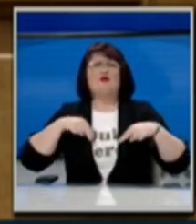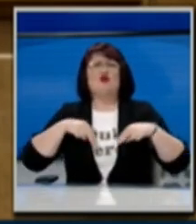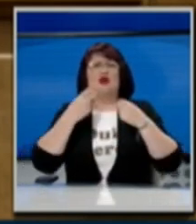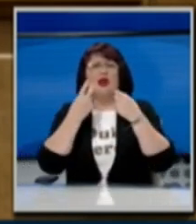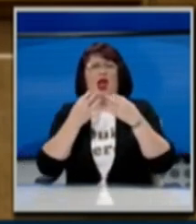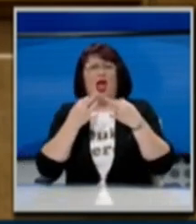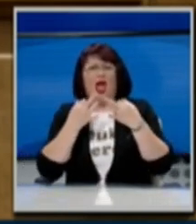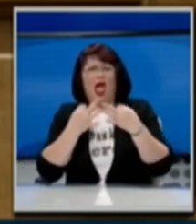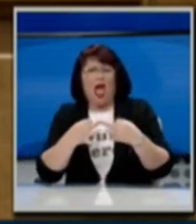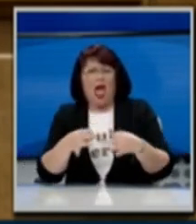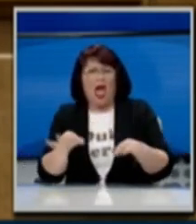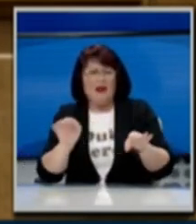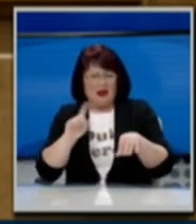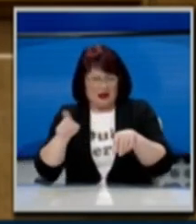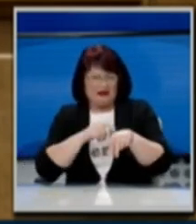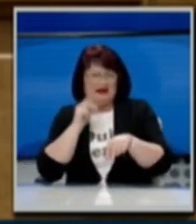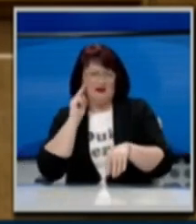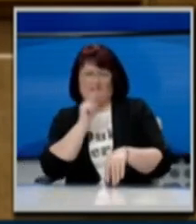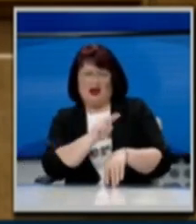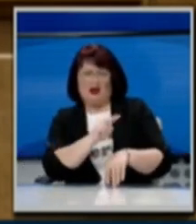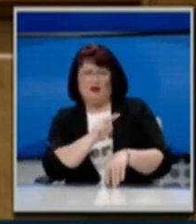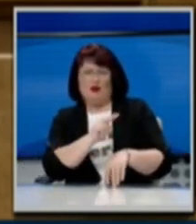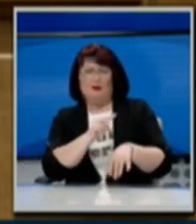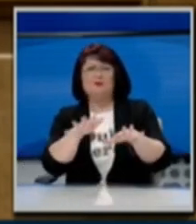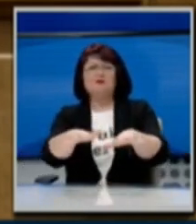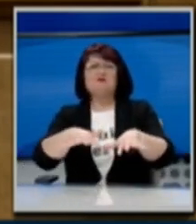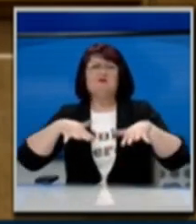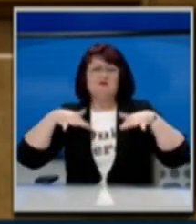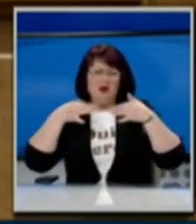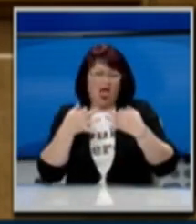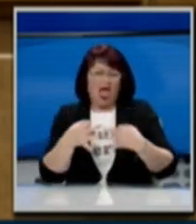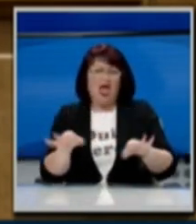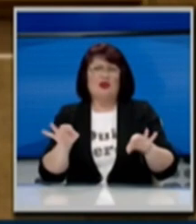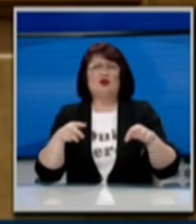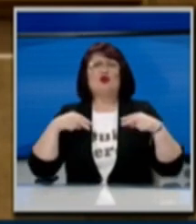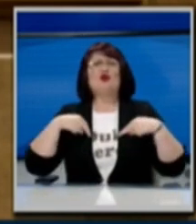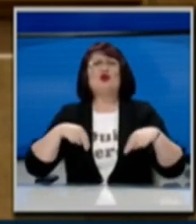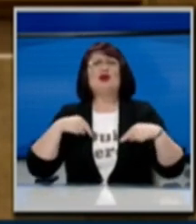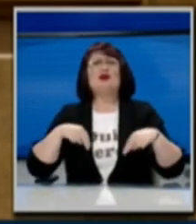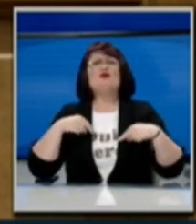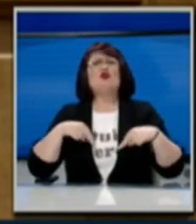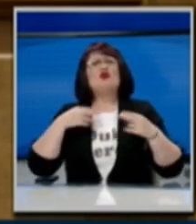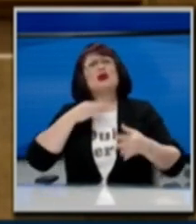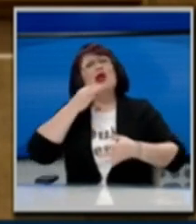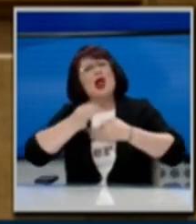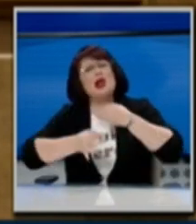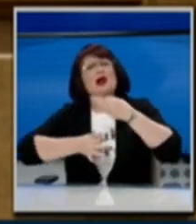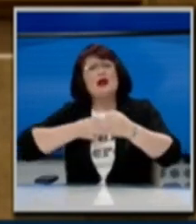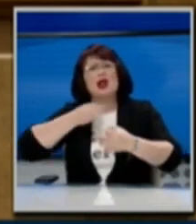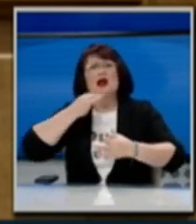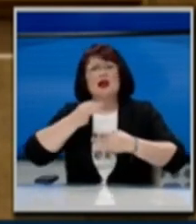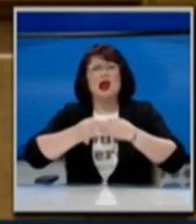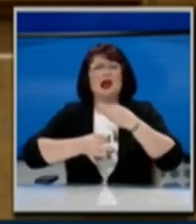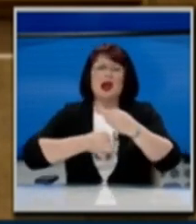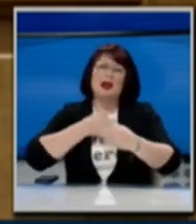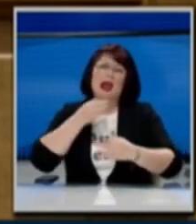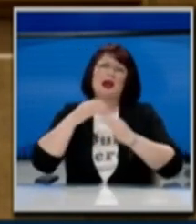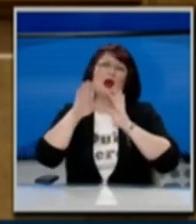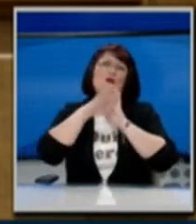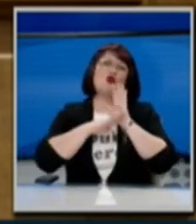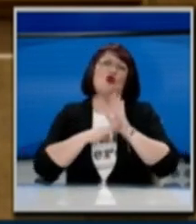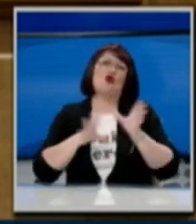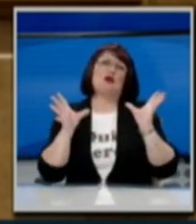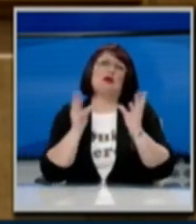έδρανα και τώρα ακόμη, ενώ οι υπουργοί της κυβέρνησης ξεδίπλωναν και εξέθεταν το πρόγραμμα